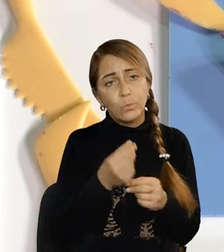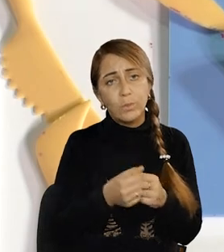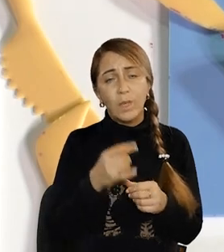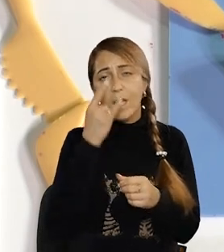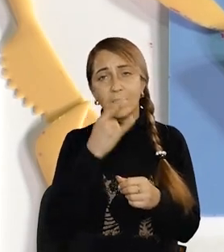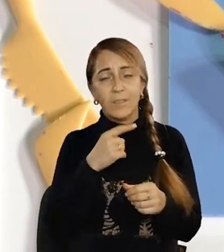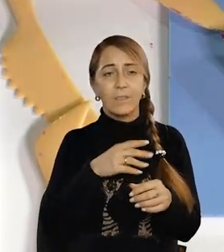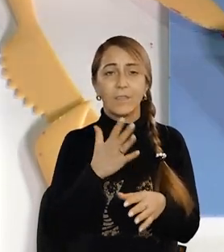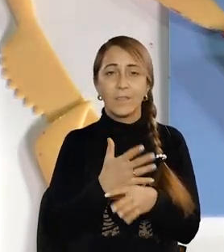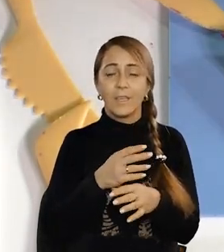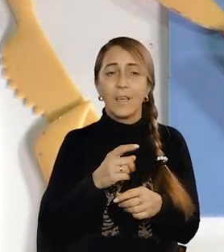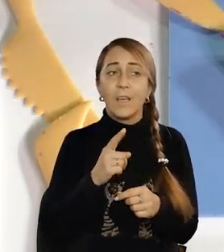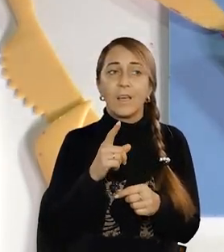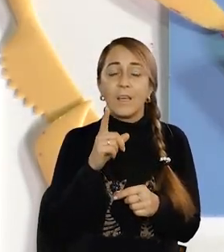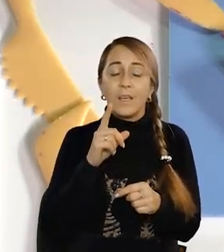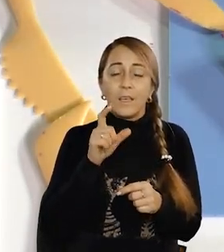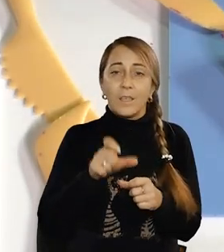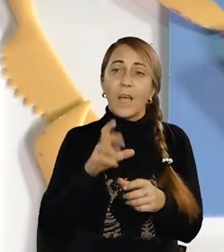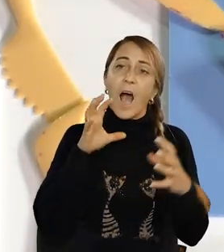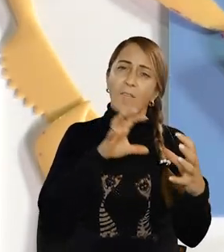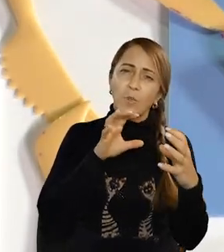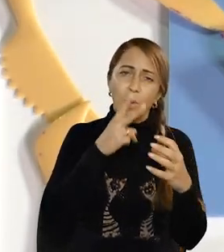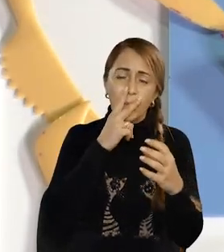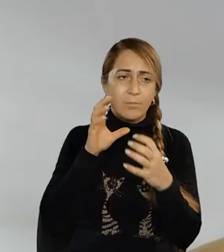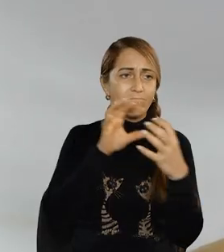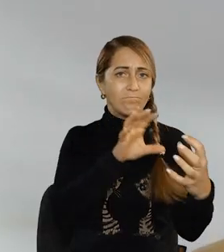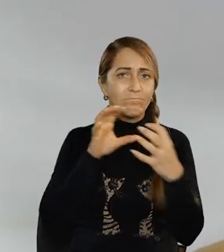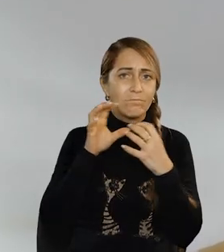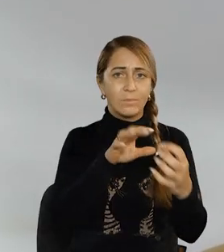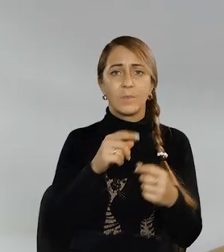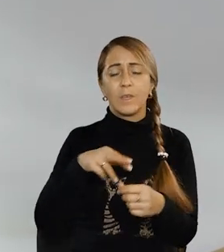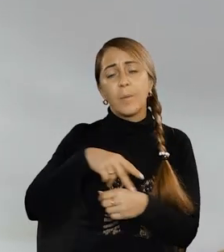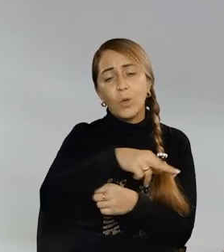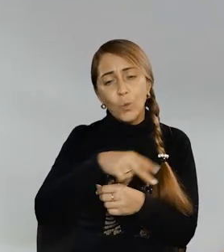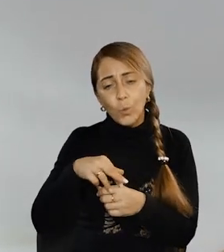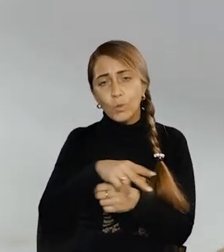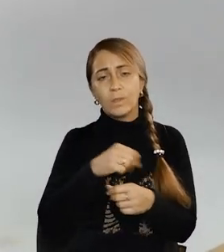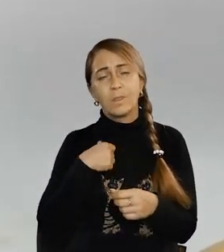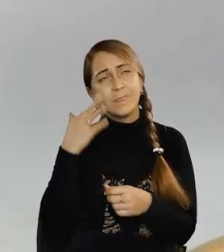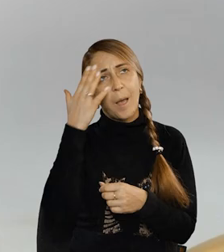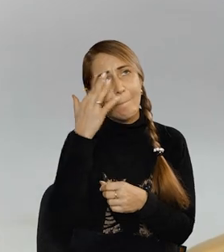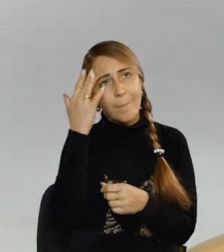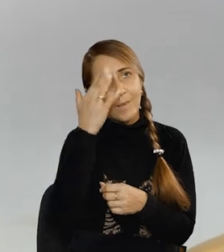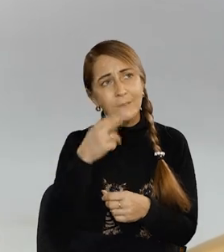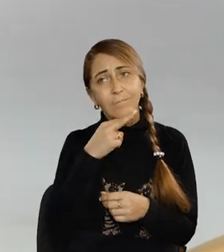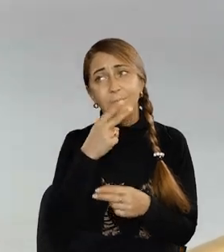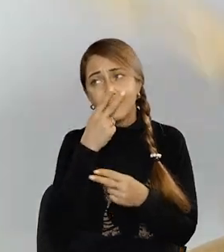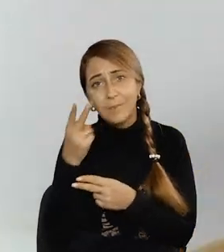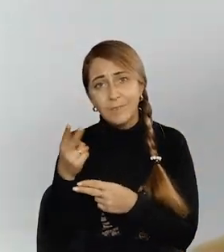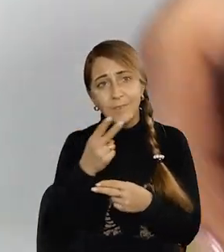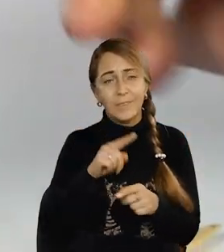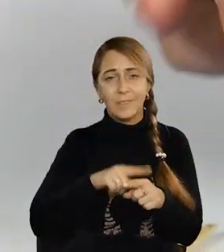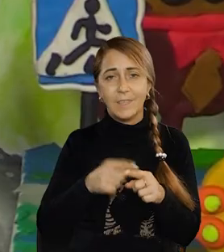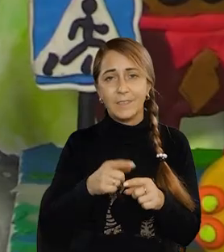вікном жваво рухалися один за одним автомобілі, переходили дорогу пішеходи, замислено спостерігали за